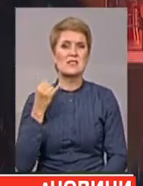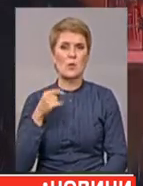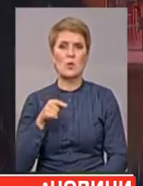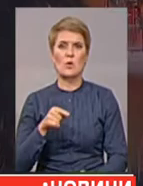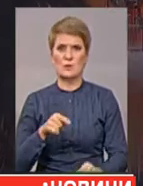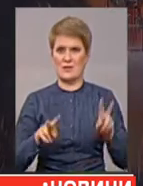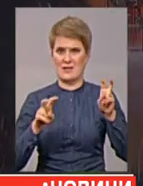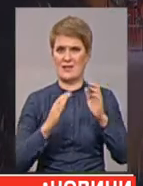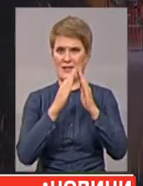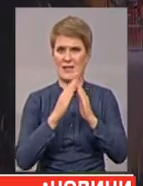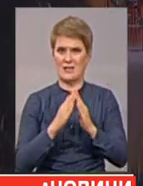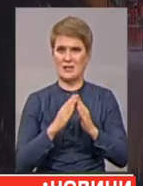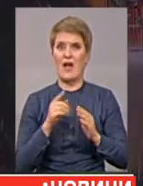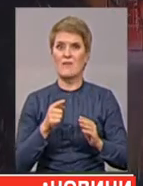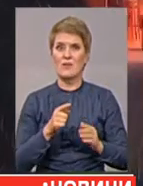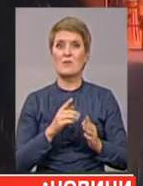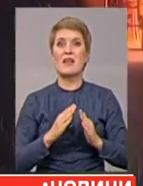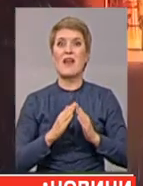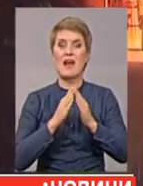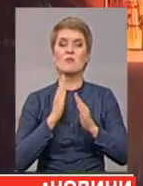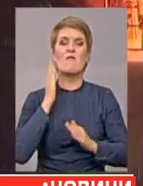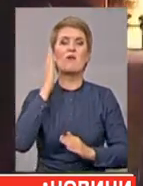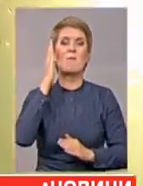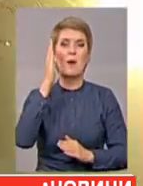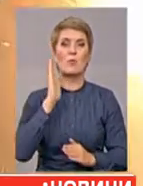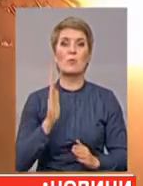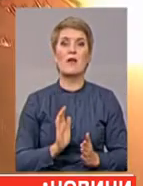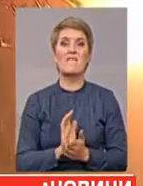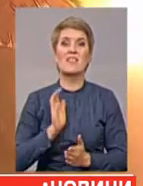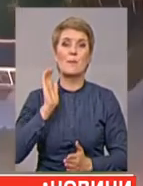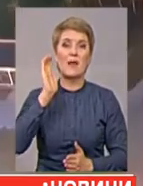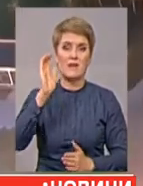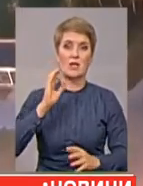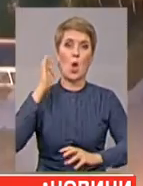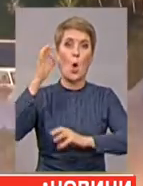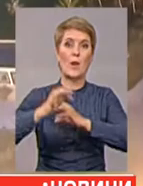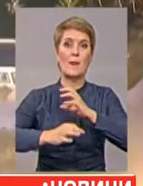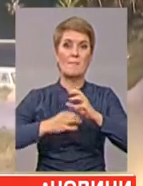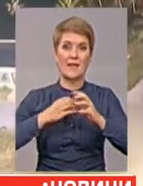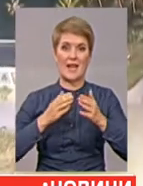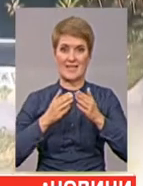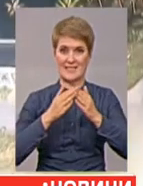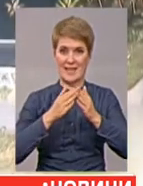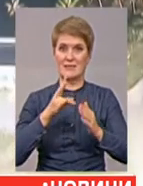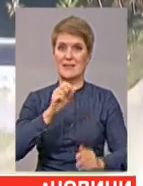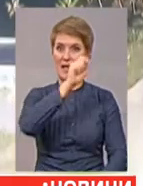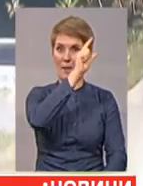запуск сателітів. Саме цими ракетами в майбутньому планують відправляти орбітальні станції на Місяць та Марс.